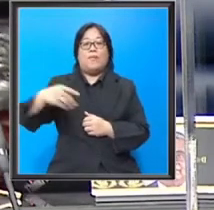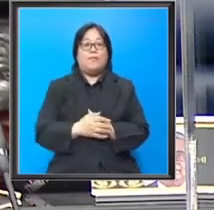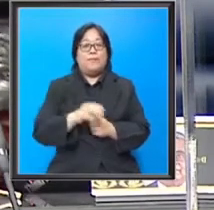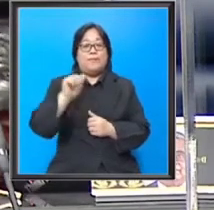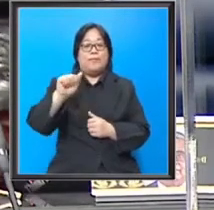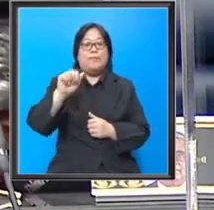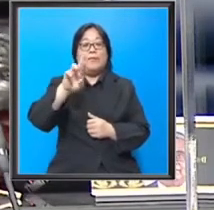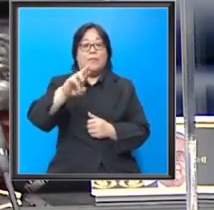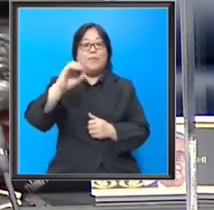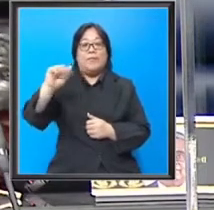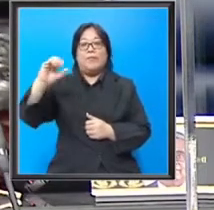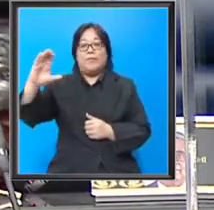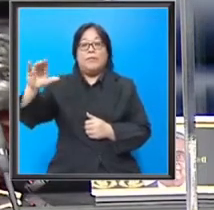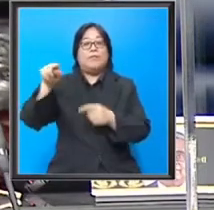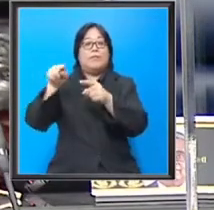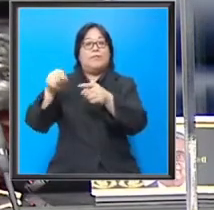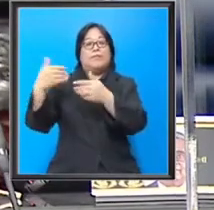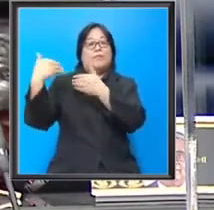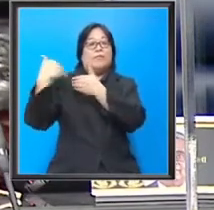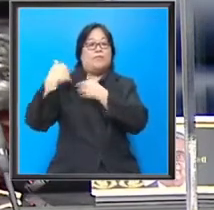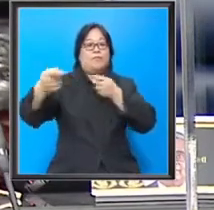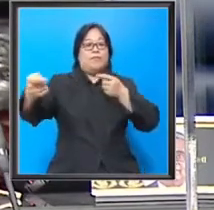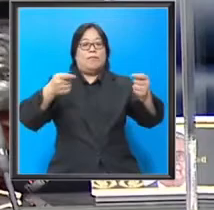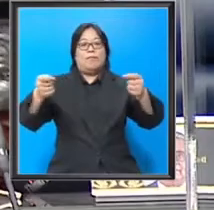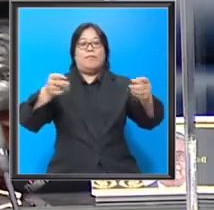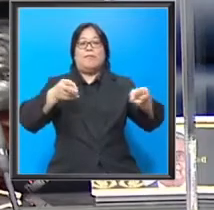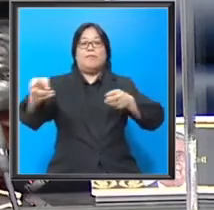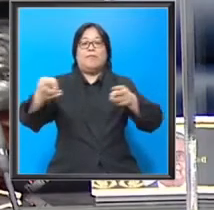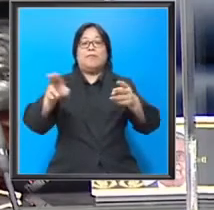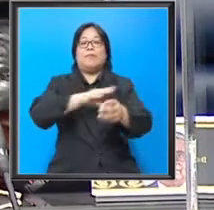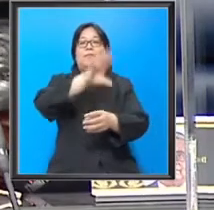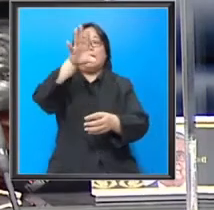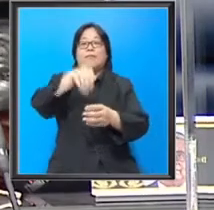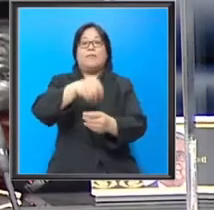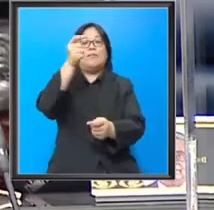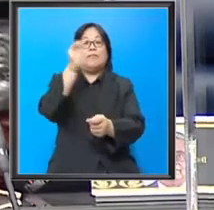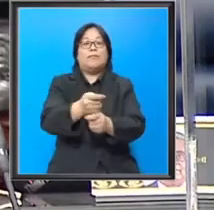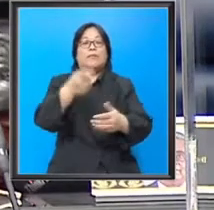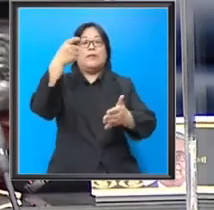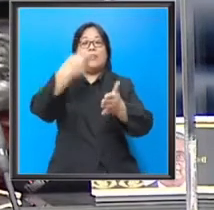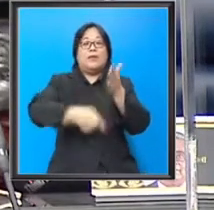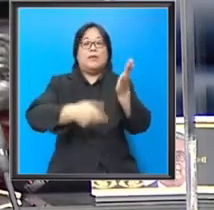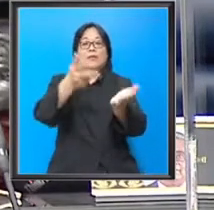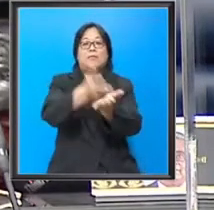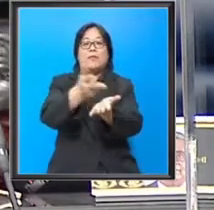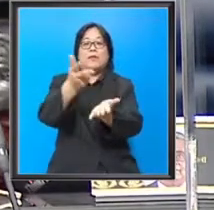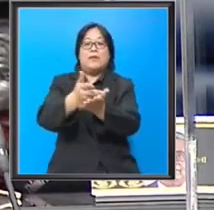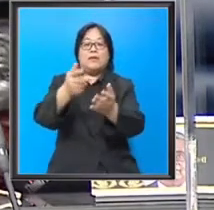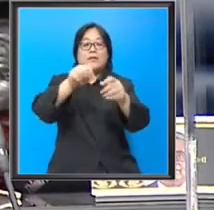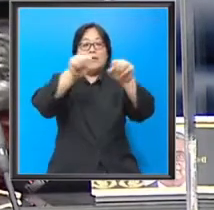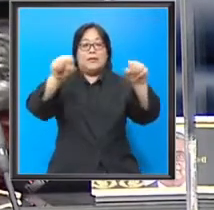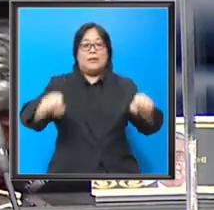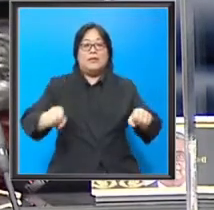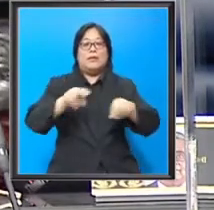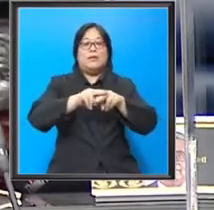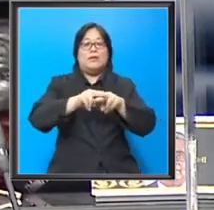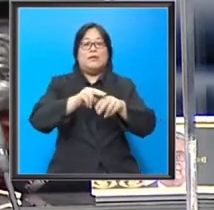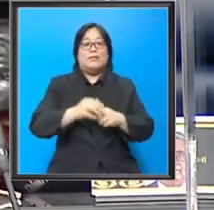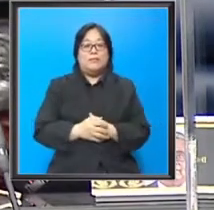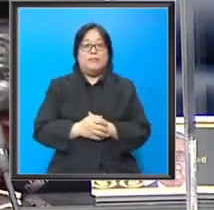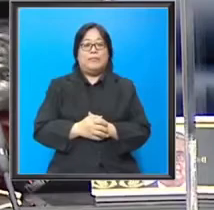justru RRC bertanggungjawab untuk mentadbir dan mengurus termasuk menetapkan kadar parkir di stasiun tersebut